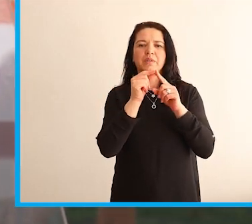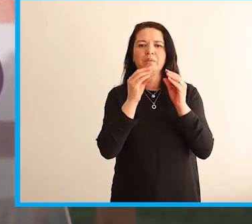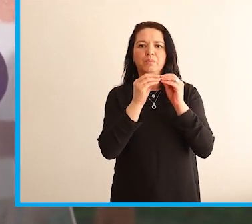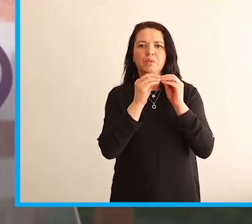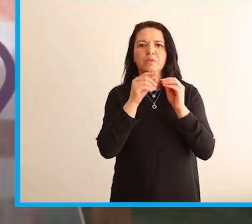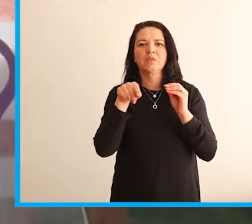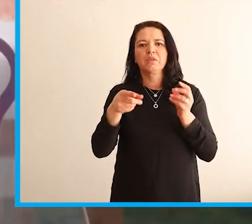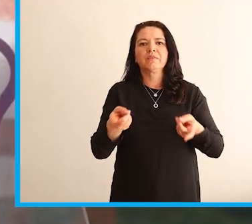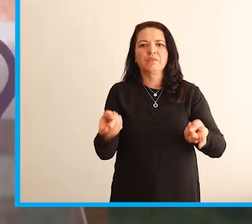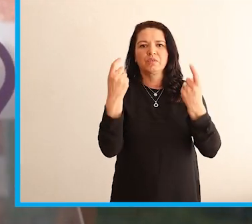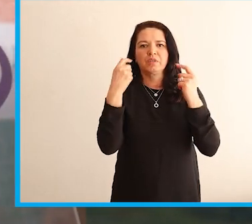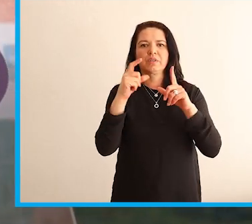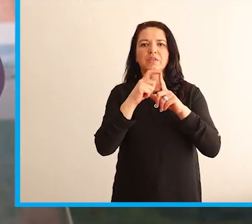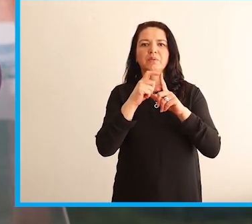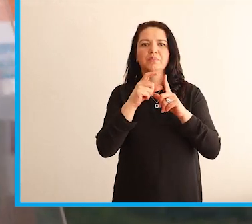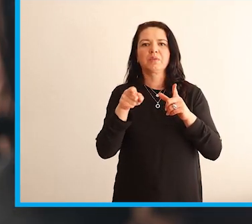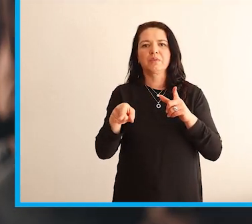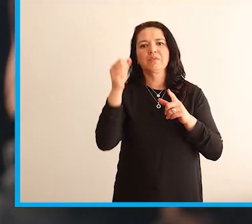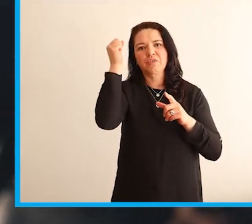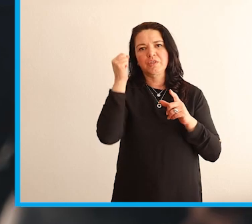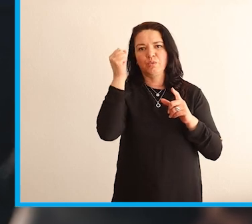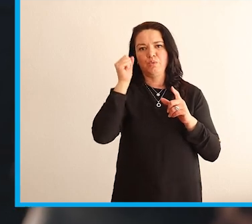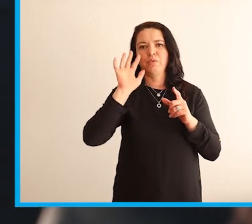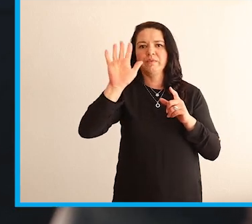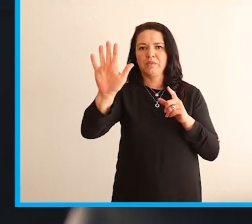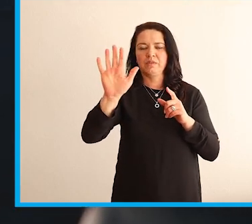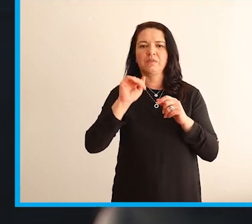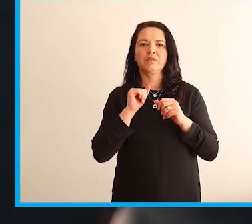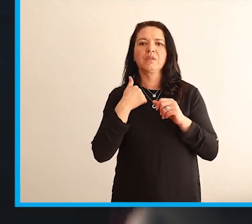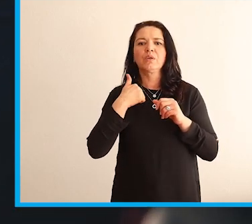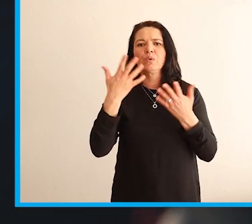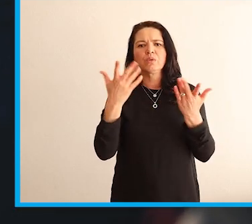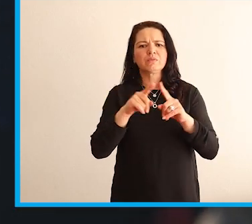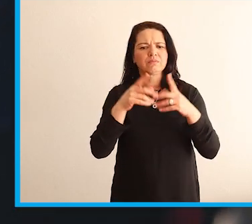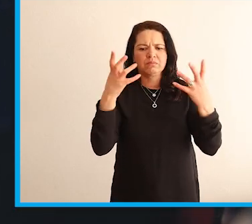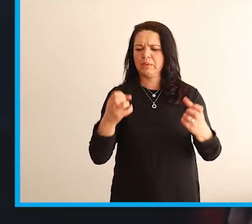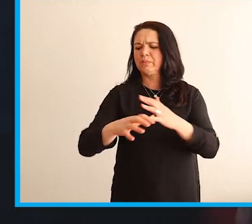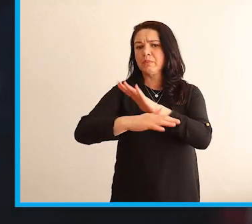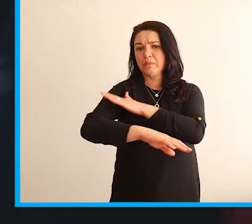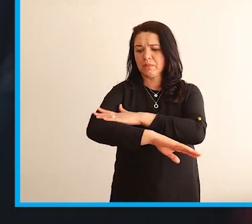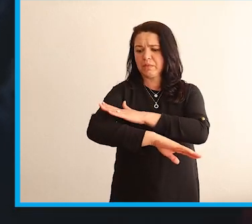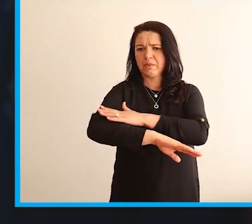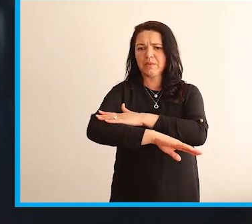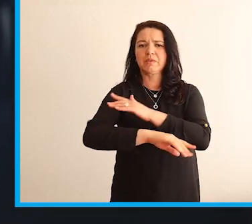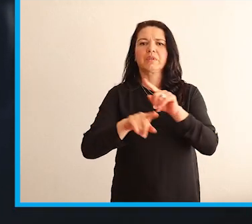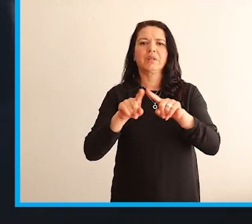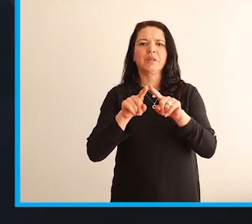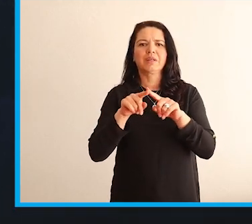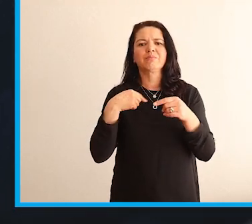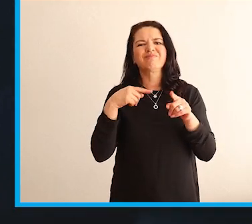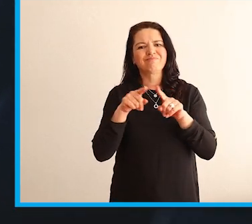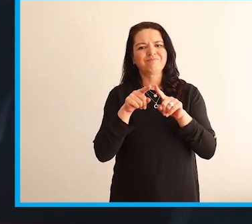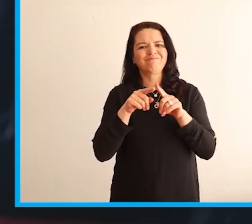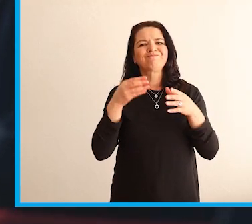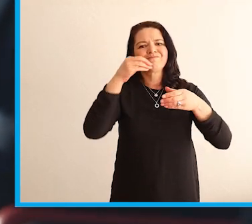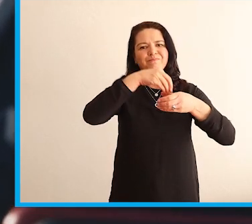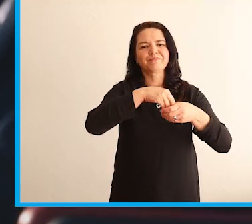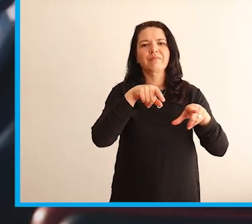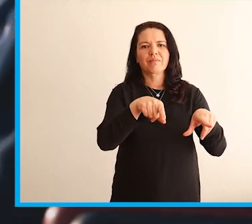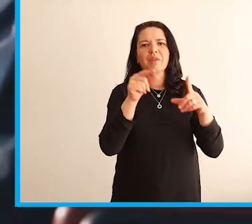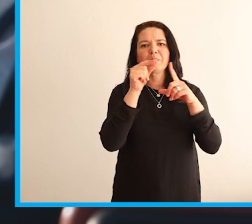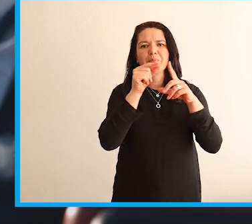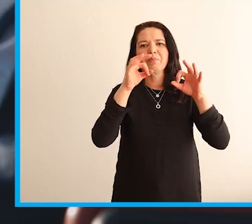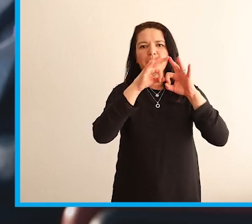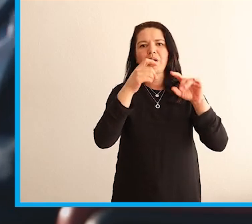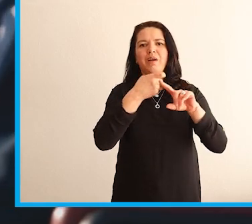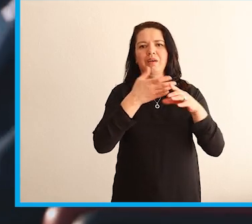Zotën, pjetë të Bogdonit të fshatit të mjen dhe Gjakovës. Unë kam paralisë të dorës në anën e djatë, po kam aftësi të